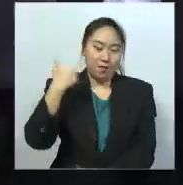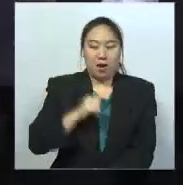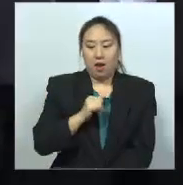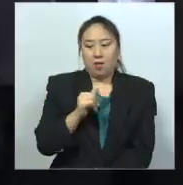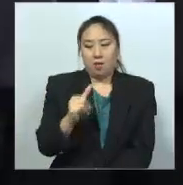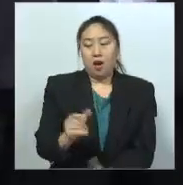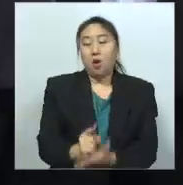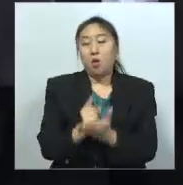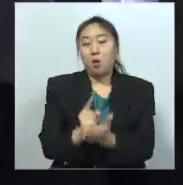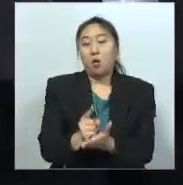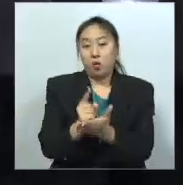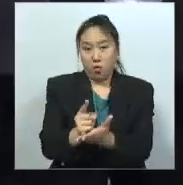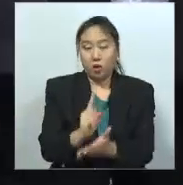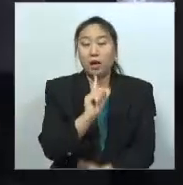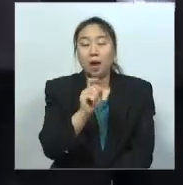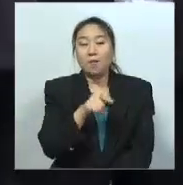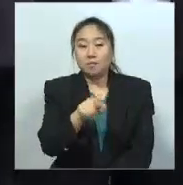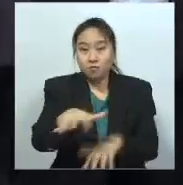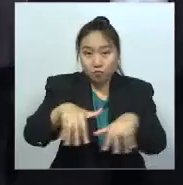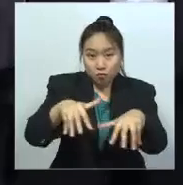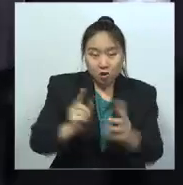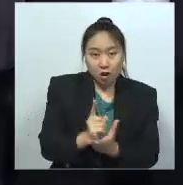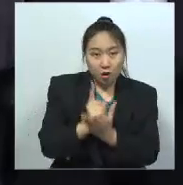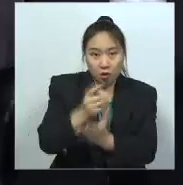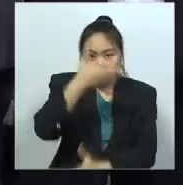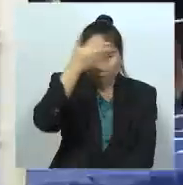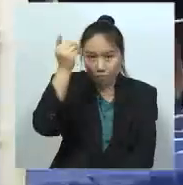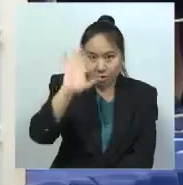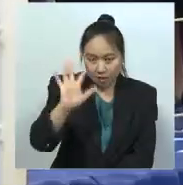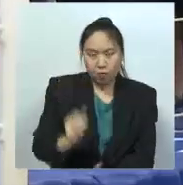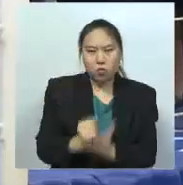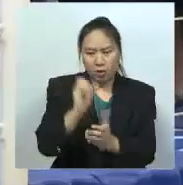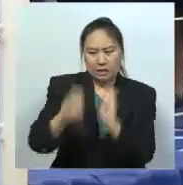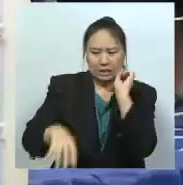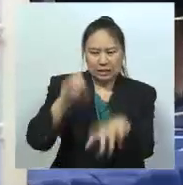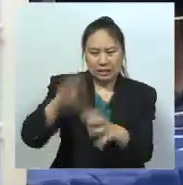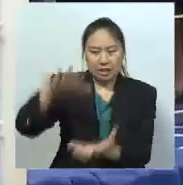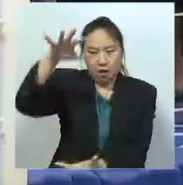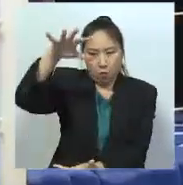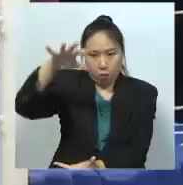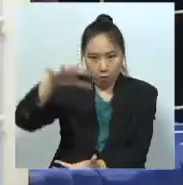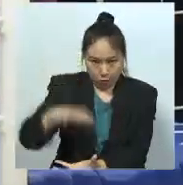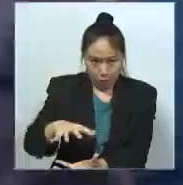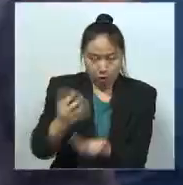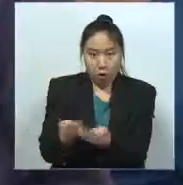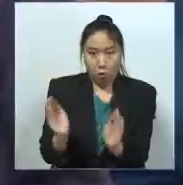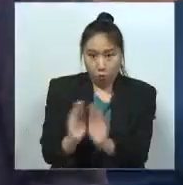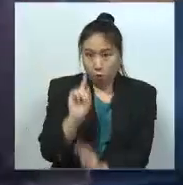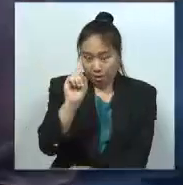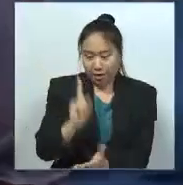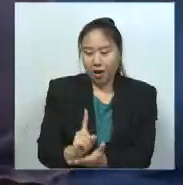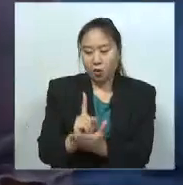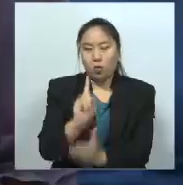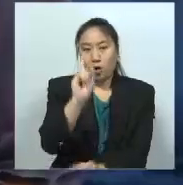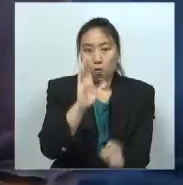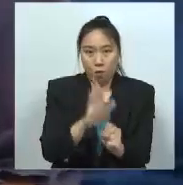ษมพี่น้องประชาชนไปลอยกระทงกันก็อย่าลืมช่วยกันรณรงค์ลดขยะตามนโยบาย1กระทง1ครอบครัวนะ